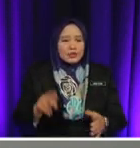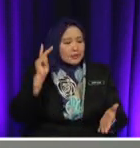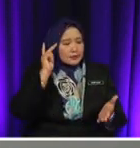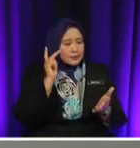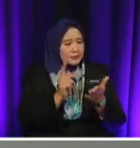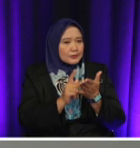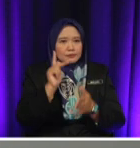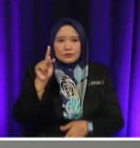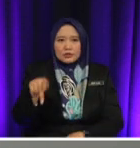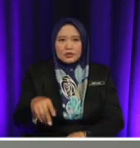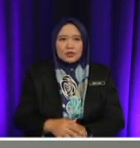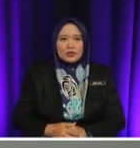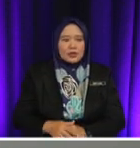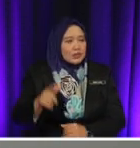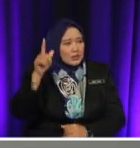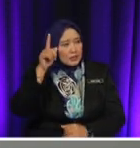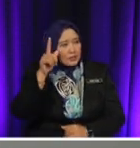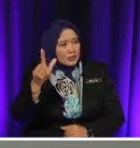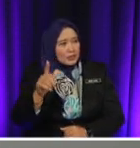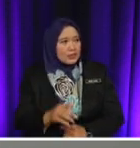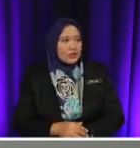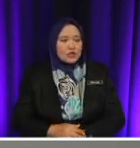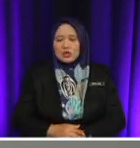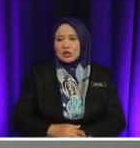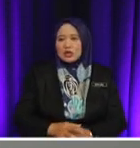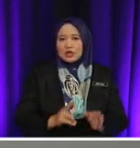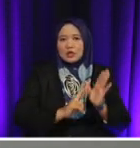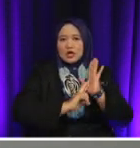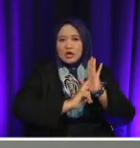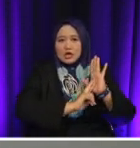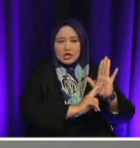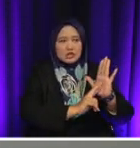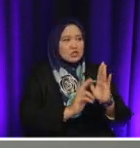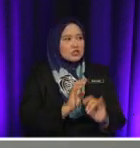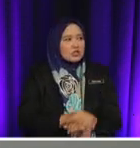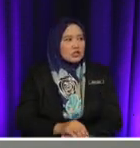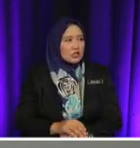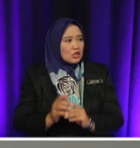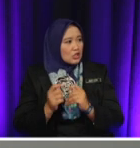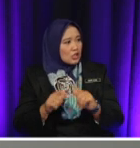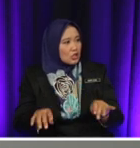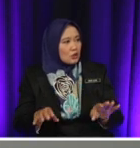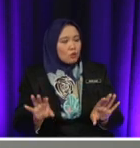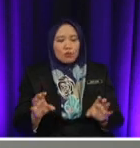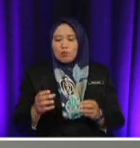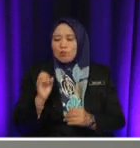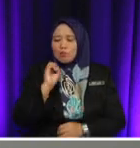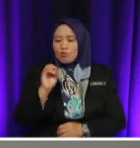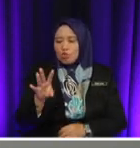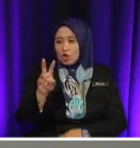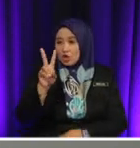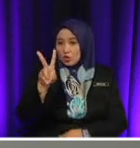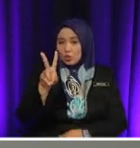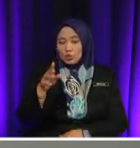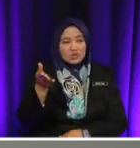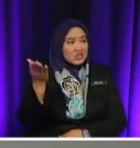melalui rajah jadual keterangan soalan dan pilihan jawapan Oke so kita dah buang tadi dua satu pengetinan satu penyejuk